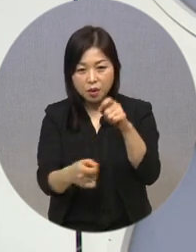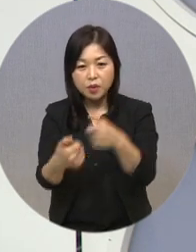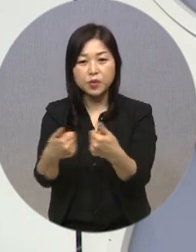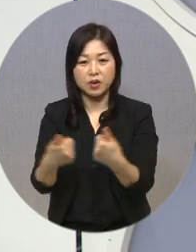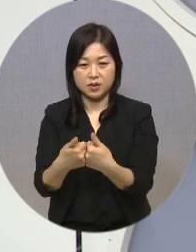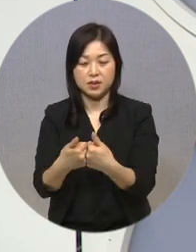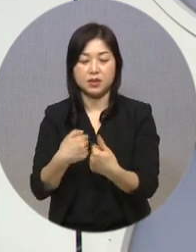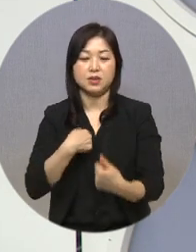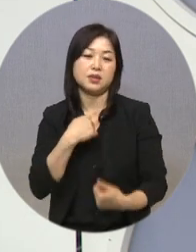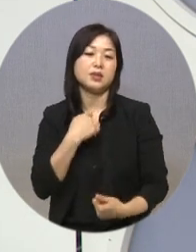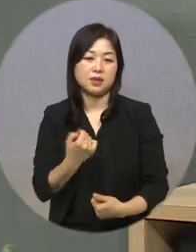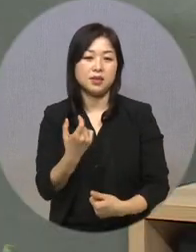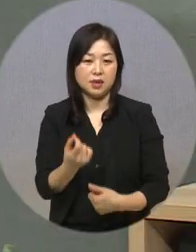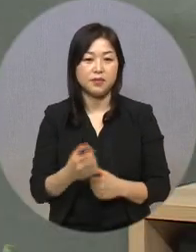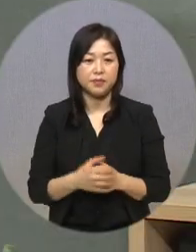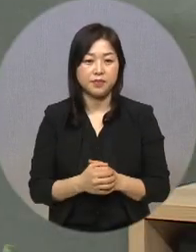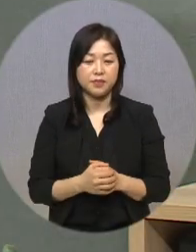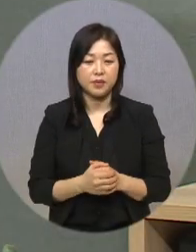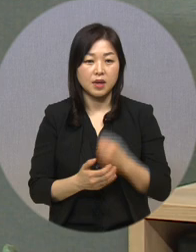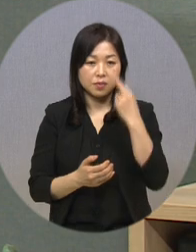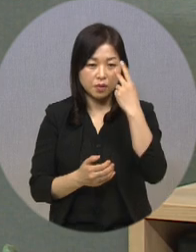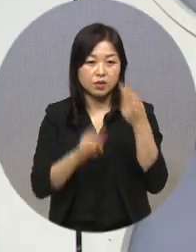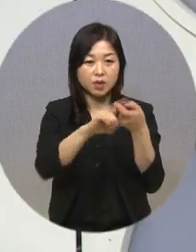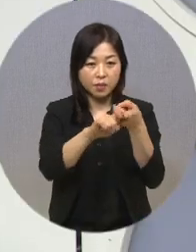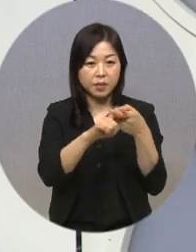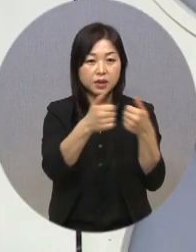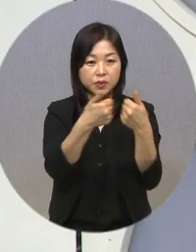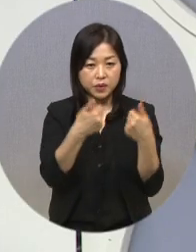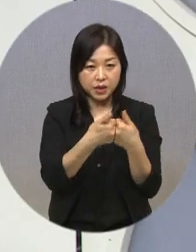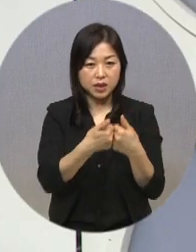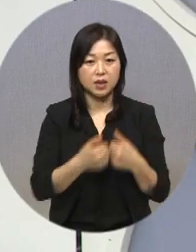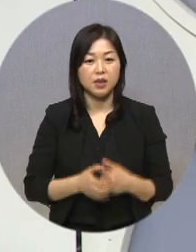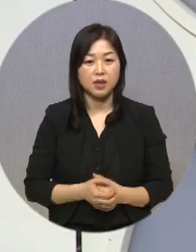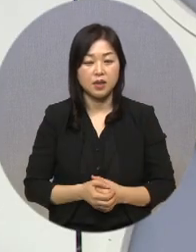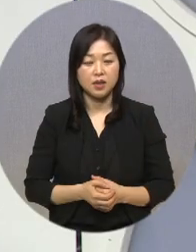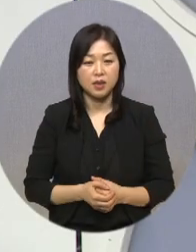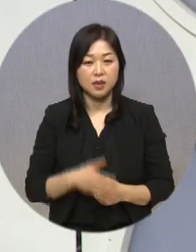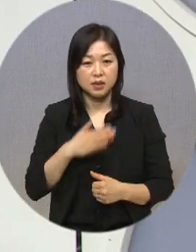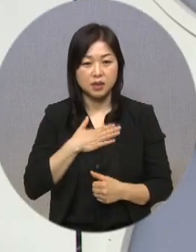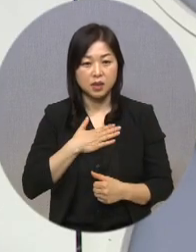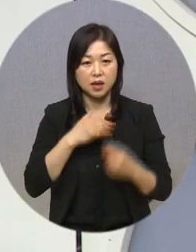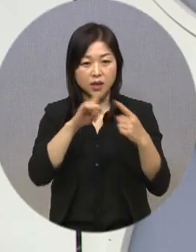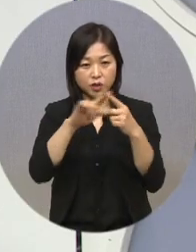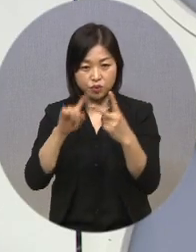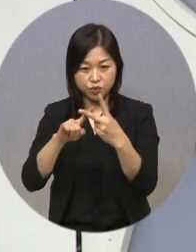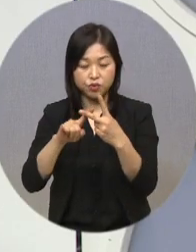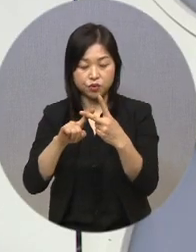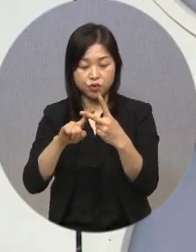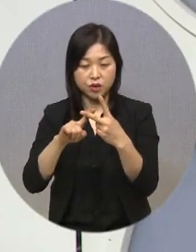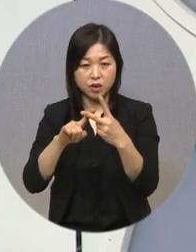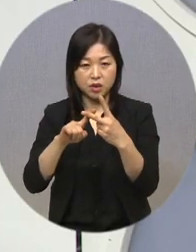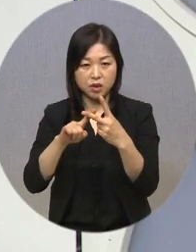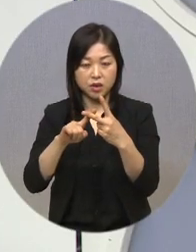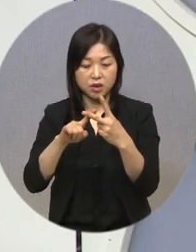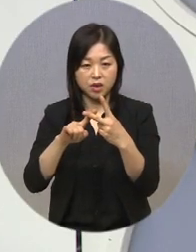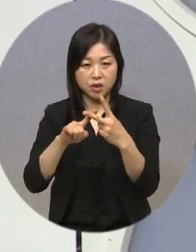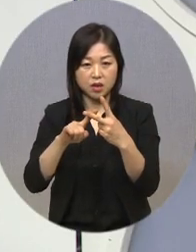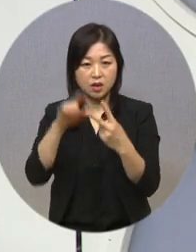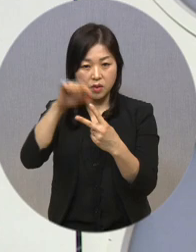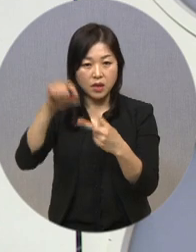소분과위원장까지 했습니다. 예, 예. 예, 그다음에 이제 미국 연방의 예, 의회 두 가지를 들어가야 되는데 뭘 하겠냐. 그래서 물론 교통을